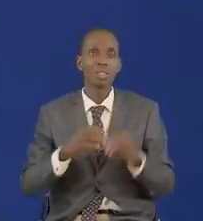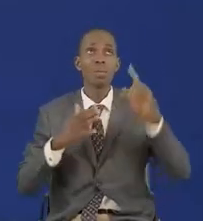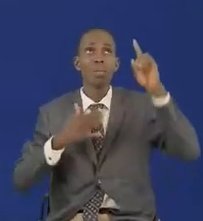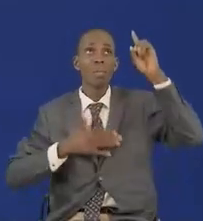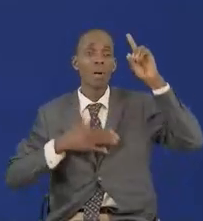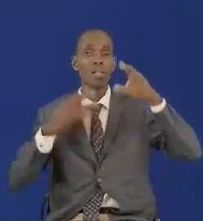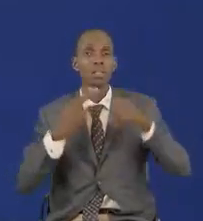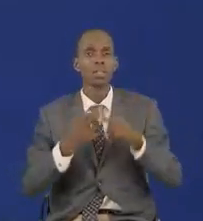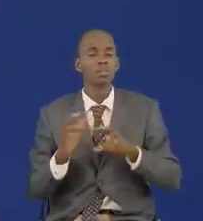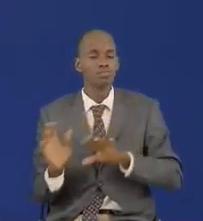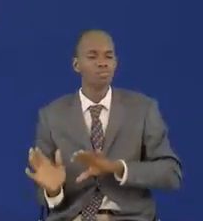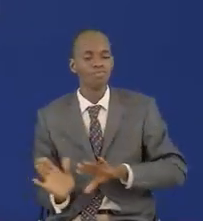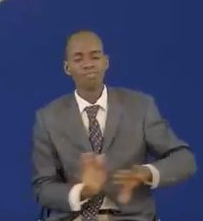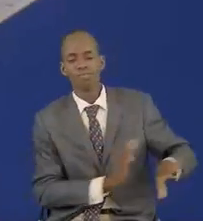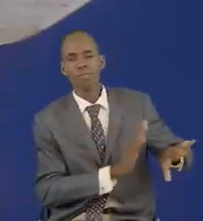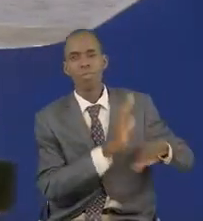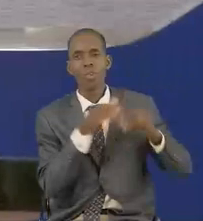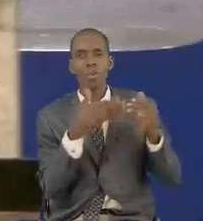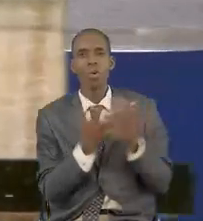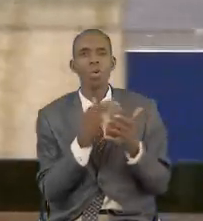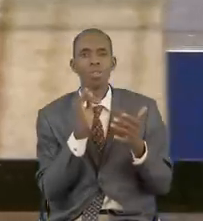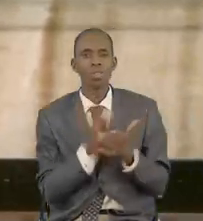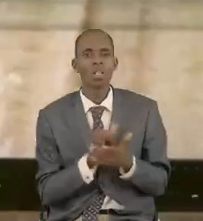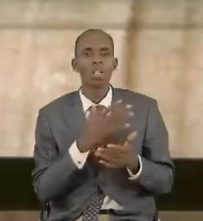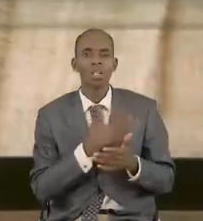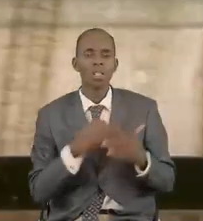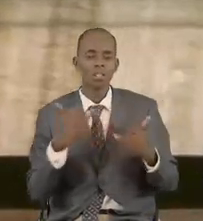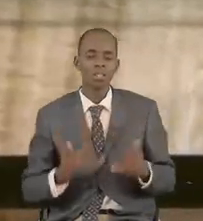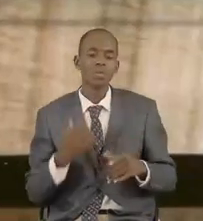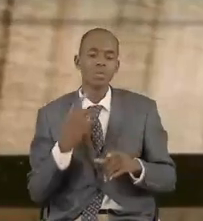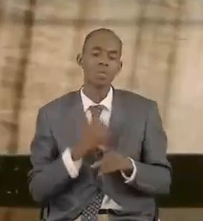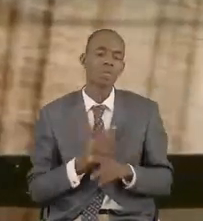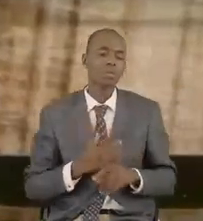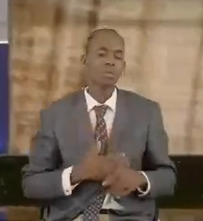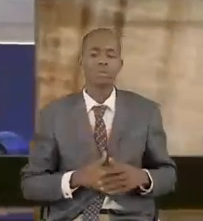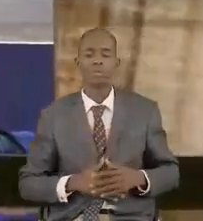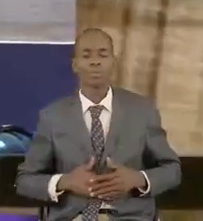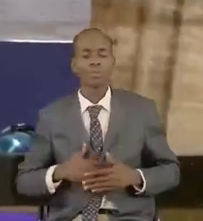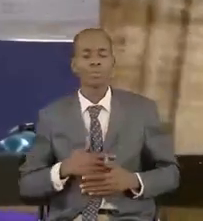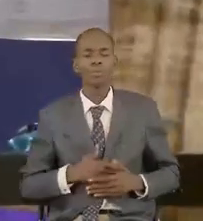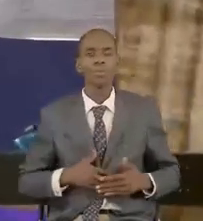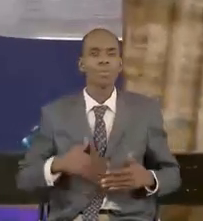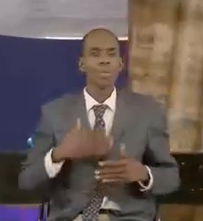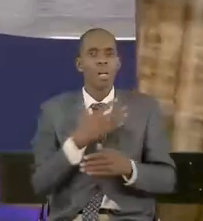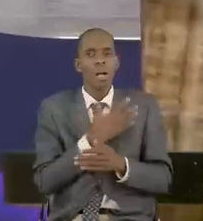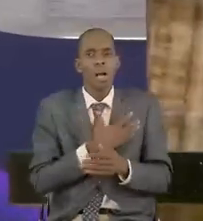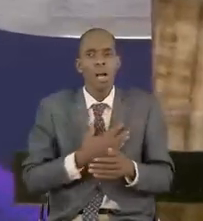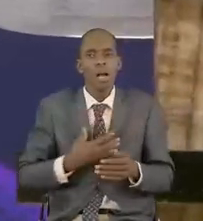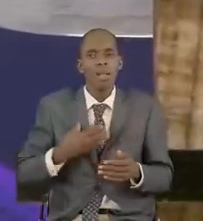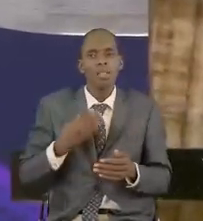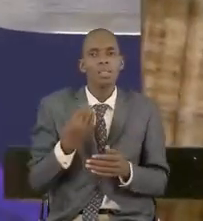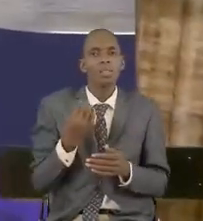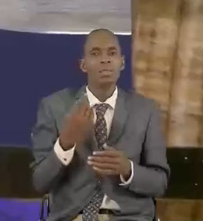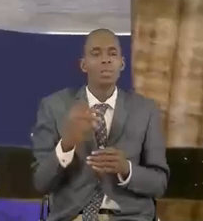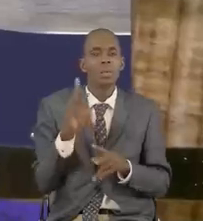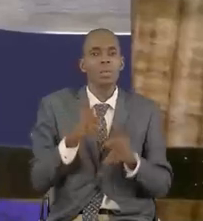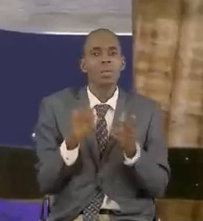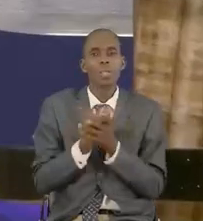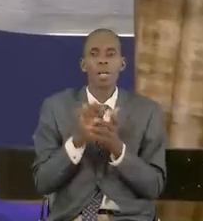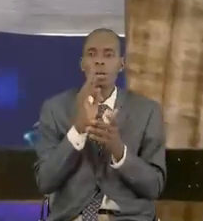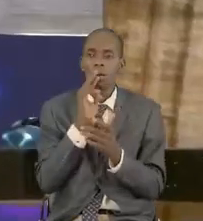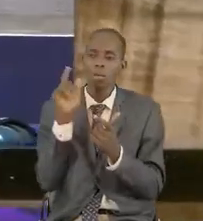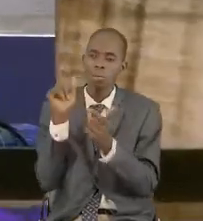cela de côté maintenant et il met la même ou sur le ventre il impose la mer au vent des gens et